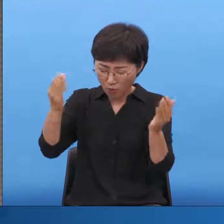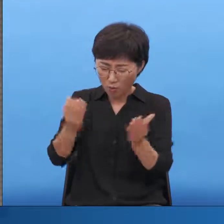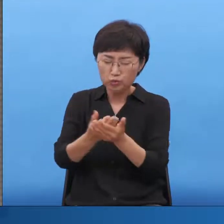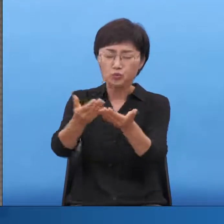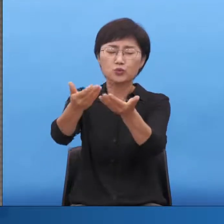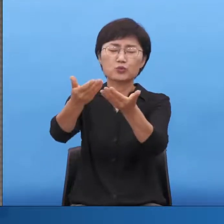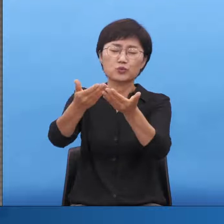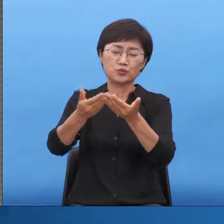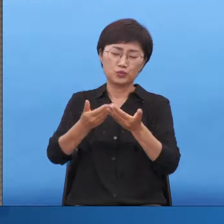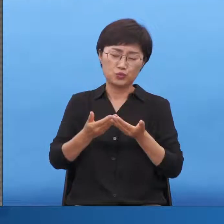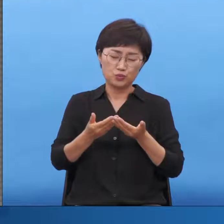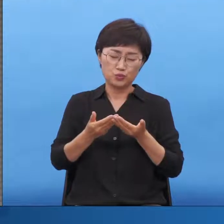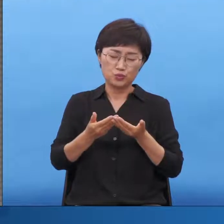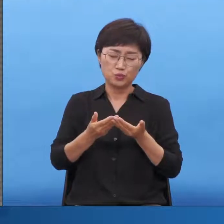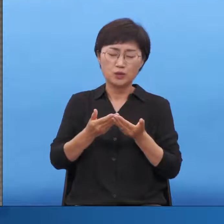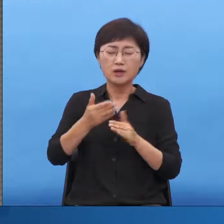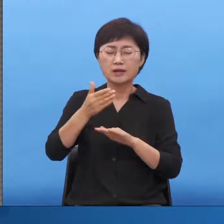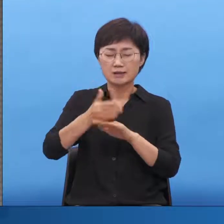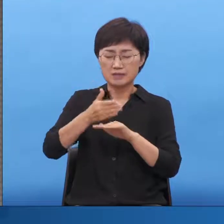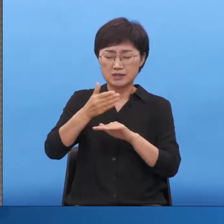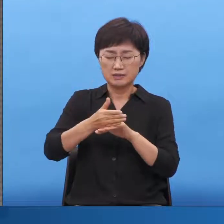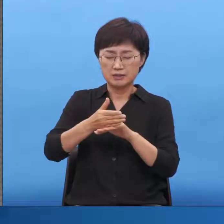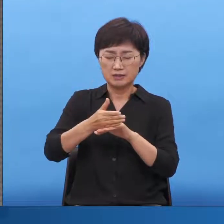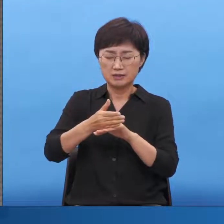감사와 찬송과 영광을 드립니다.